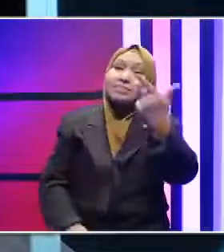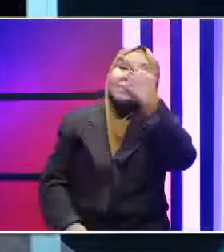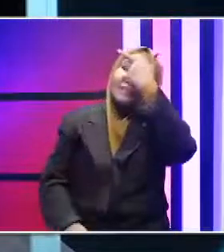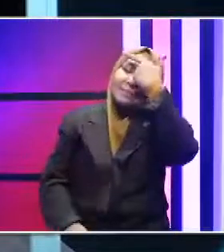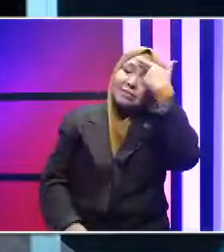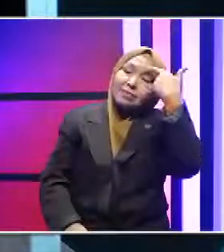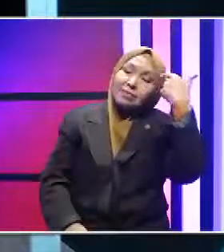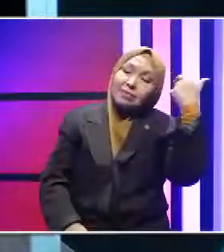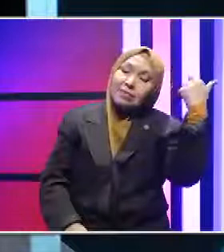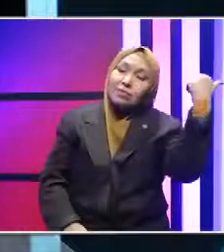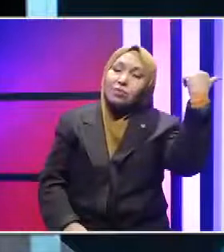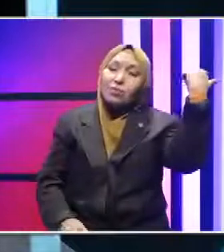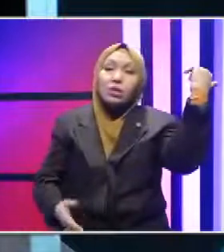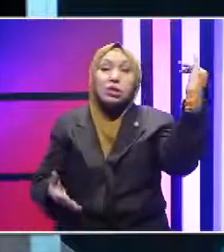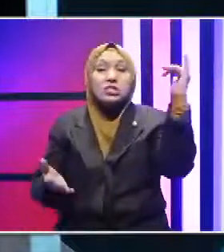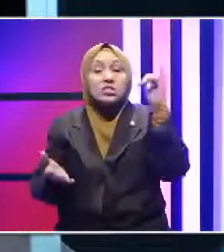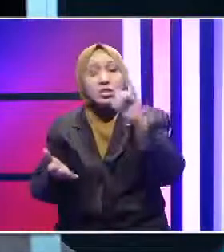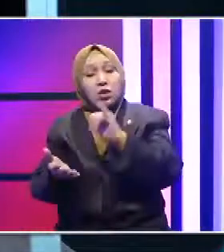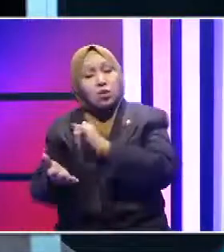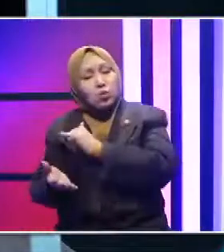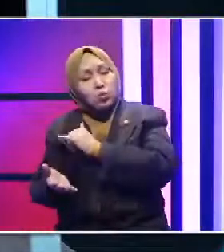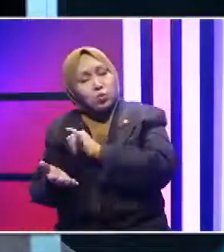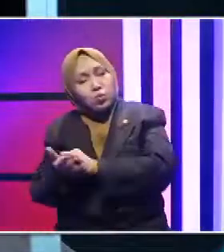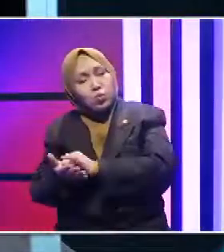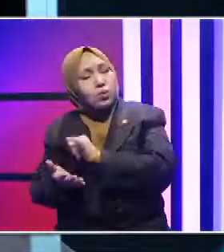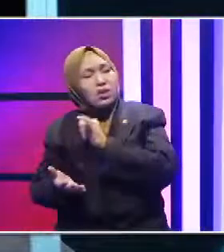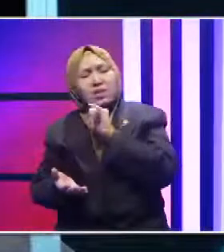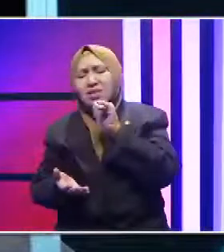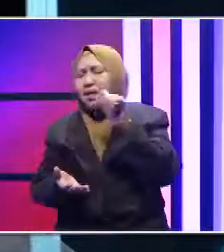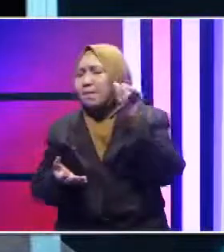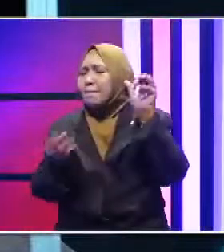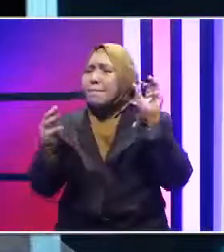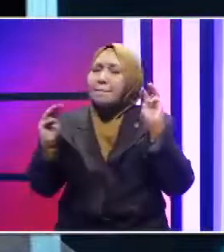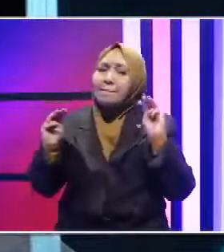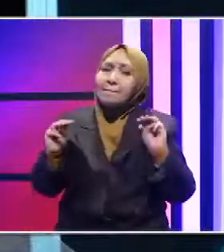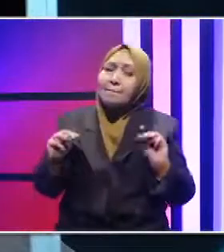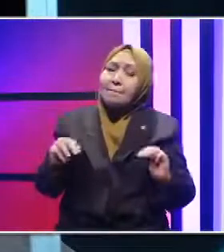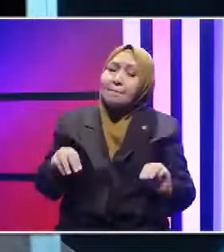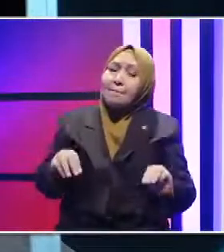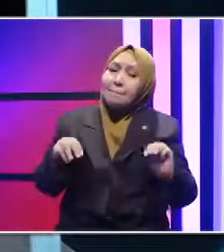kerana di situ tidak ku mampu